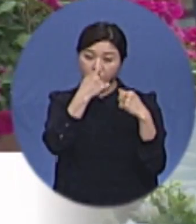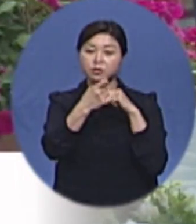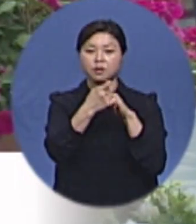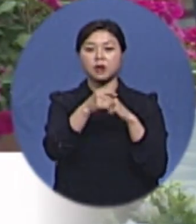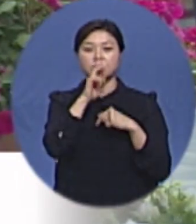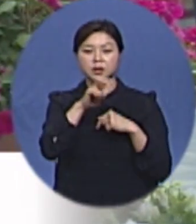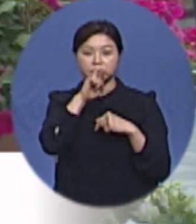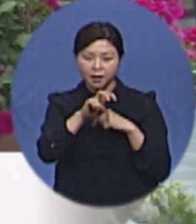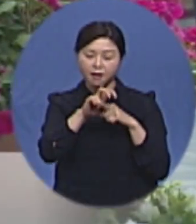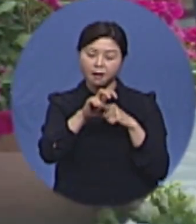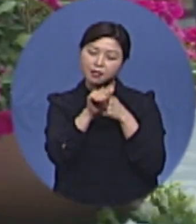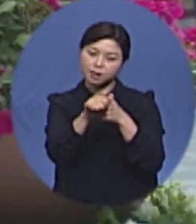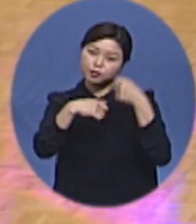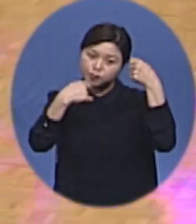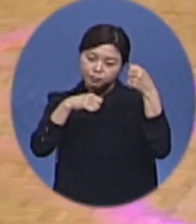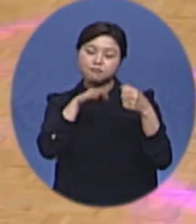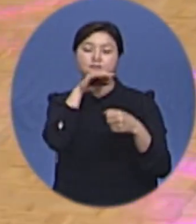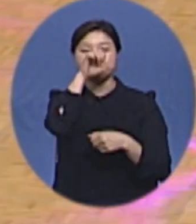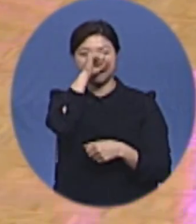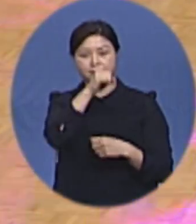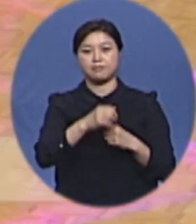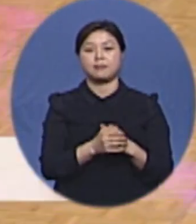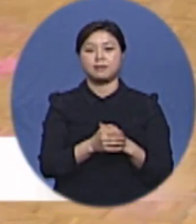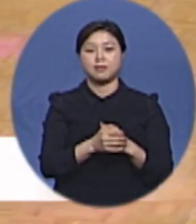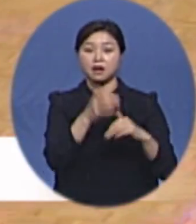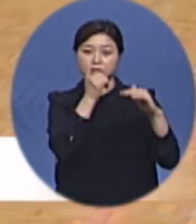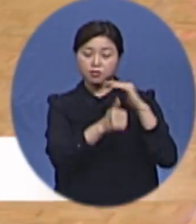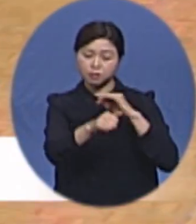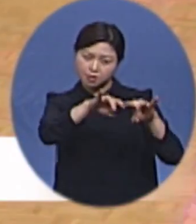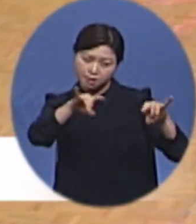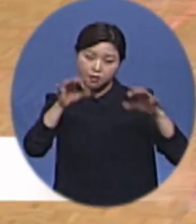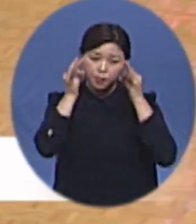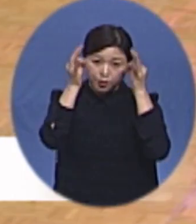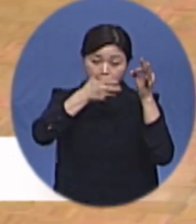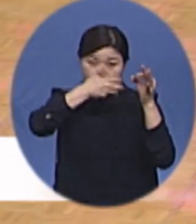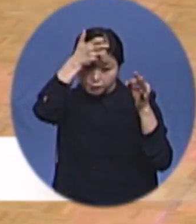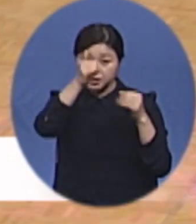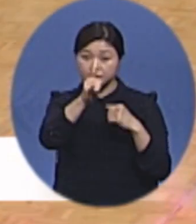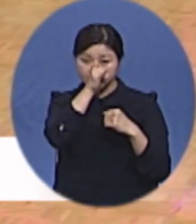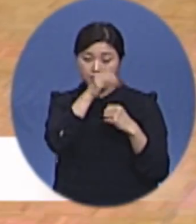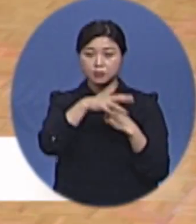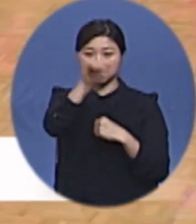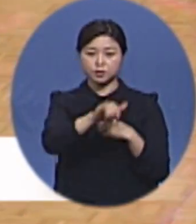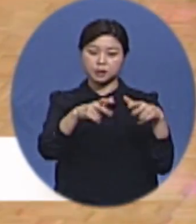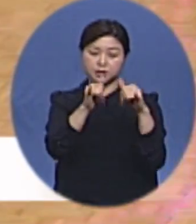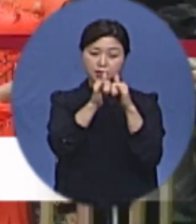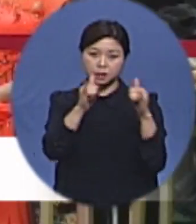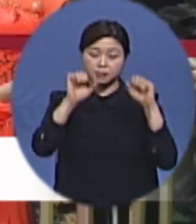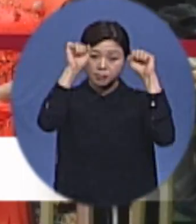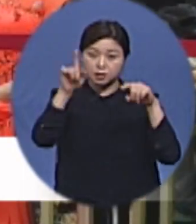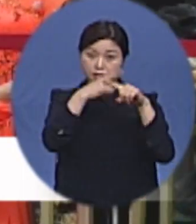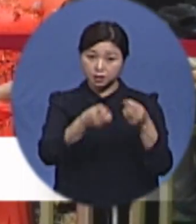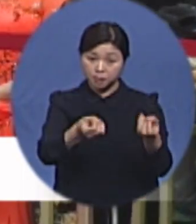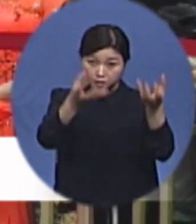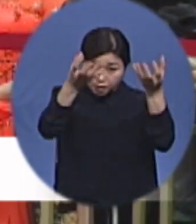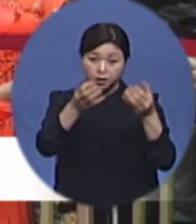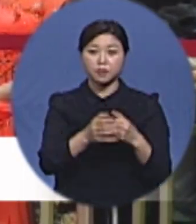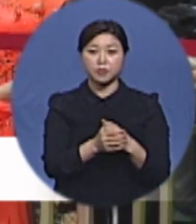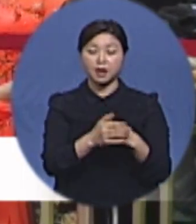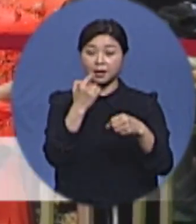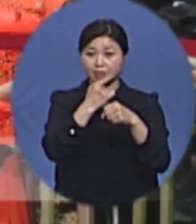속에서 되게 좋은 것 같아요. 선수 한 명 한 명의 노력과 꿈이 담긴 전국 장애인 체육대회. 그 열정의